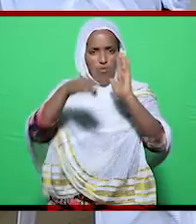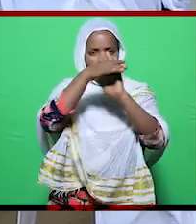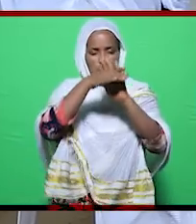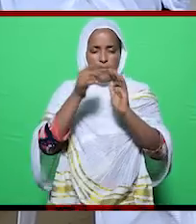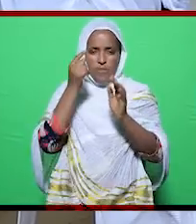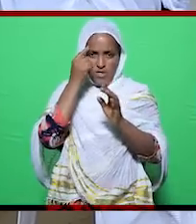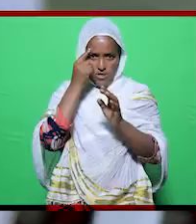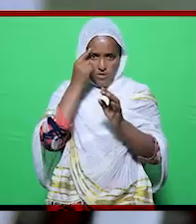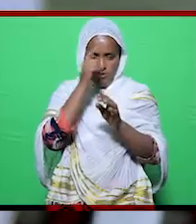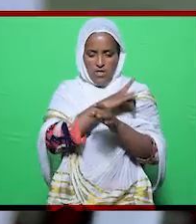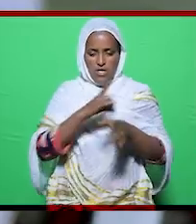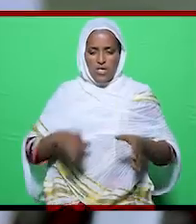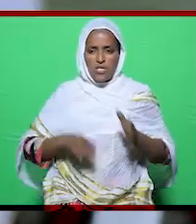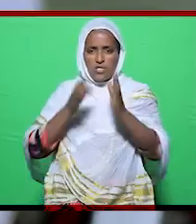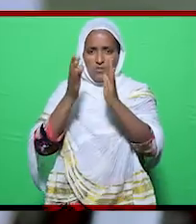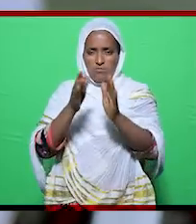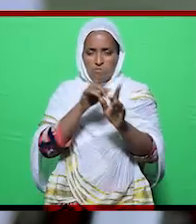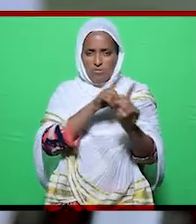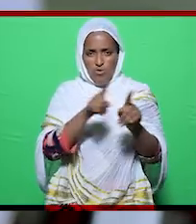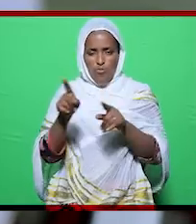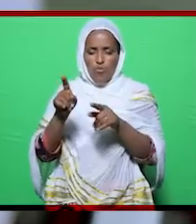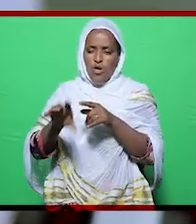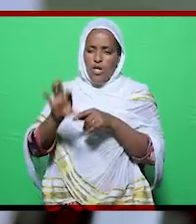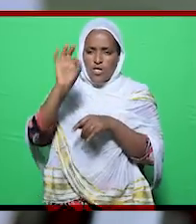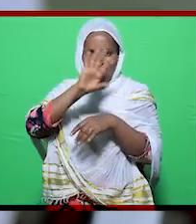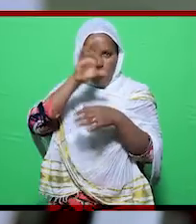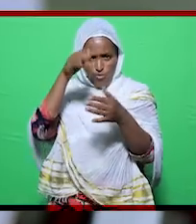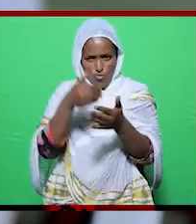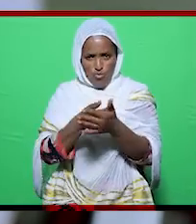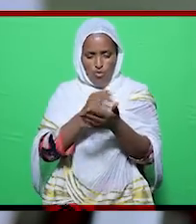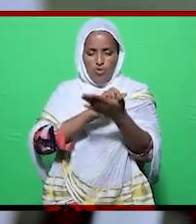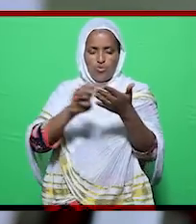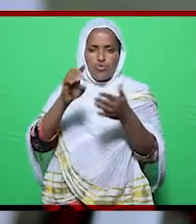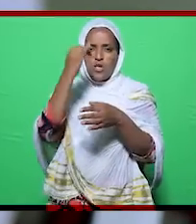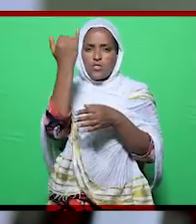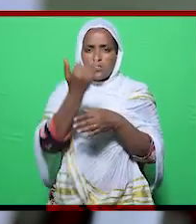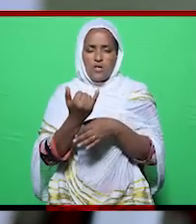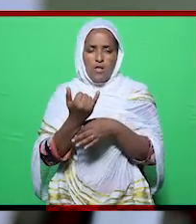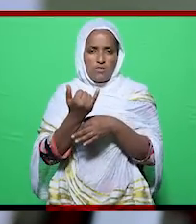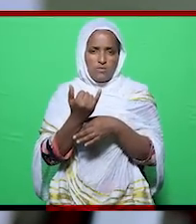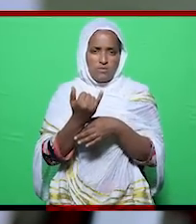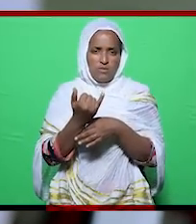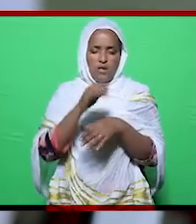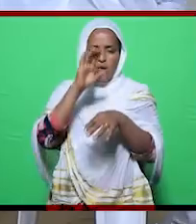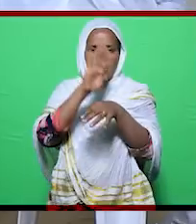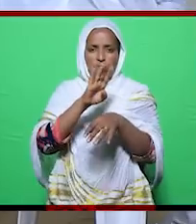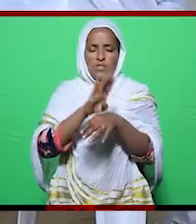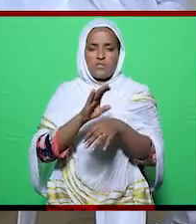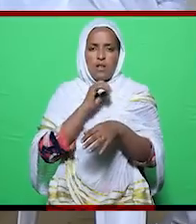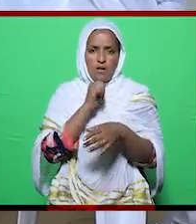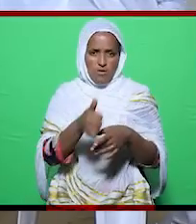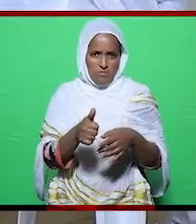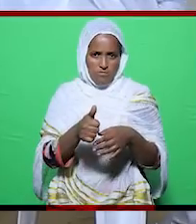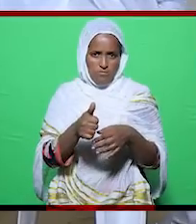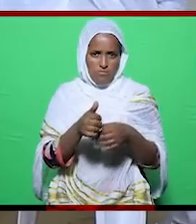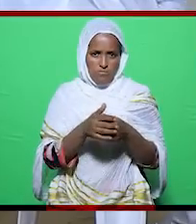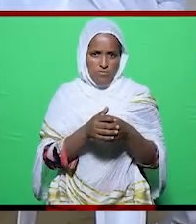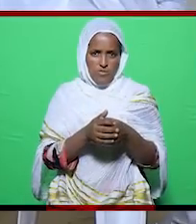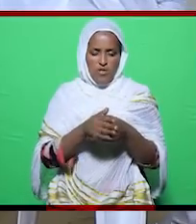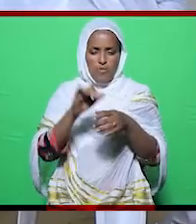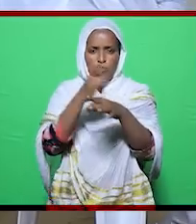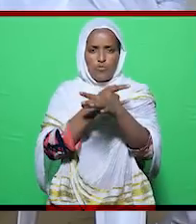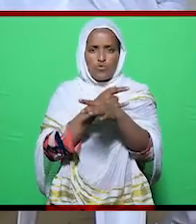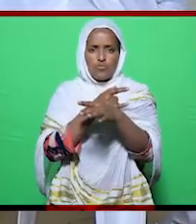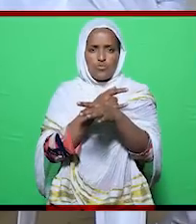ጀምሮ እስከ ታች እስካለው ሰንበት ትምህርት ቤት ወይም አንድ ምዕመን ድረስ የሚወክልና የሚያሳስብ ነው። ምዕመናንም ደግሞ የተገኘው ሁሉ